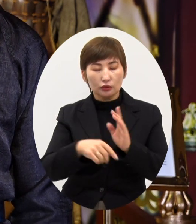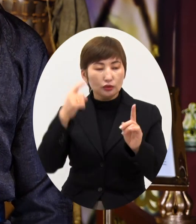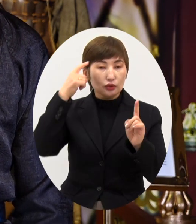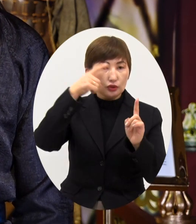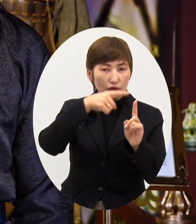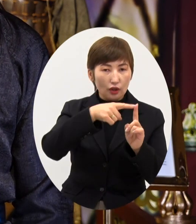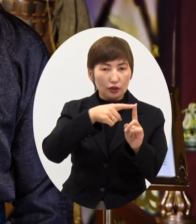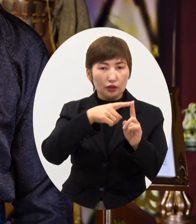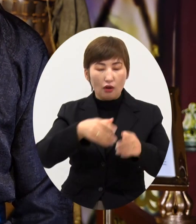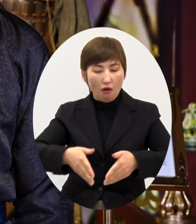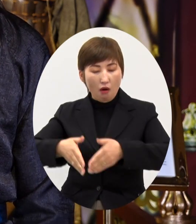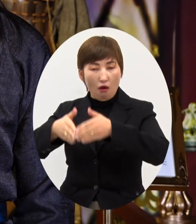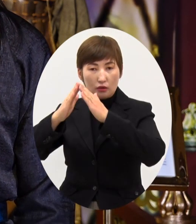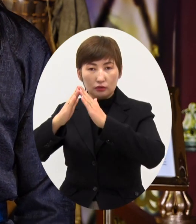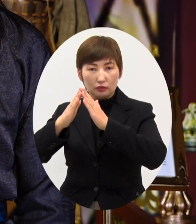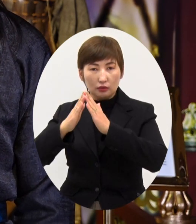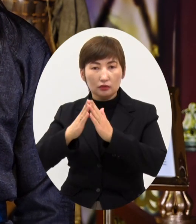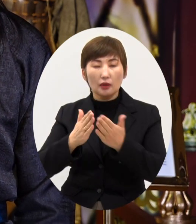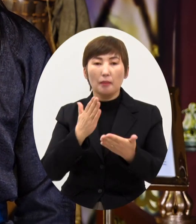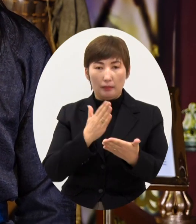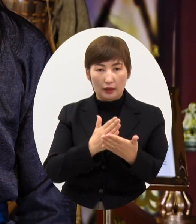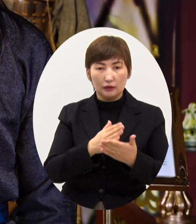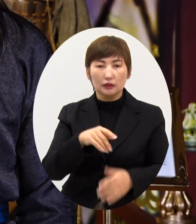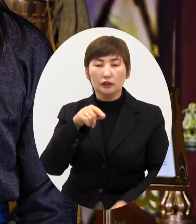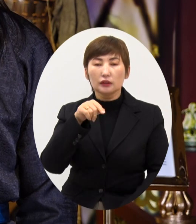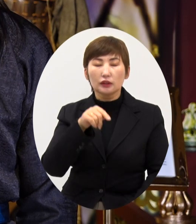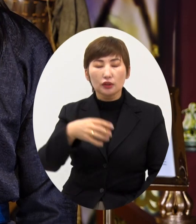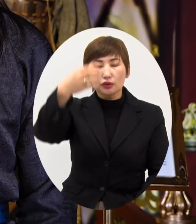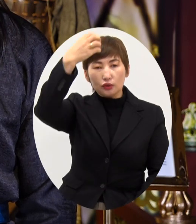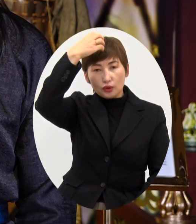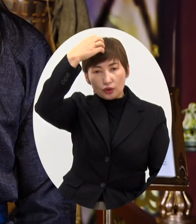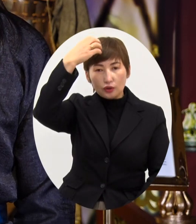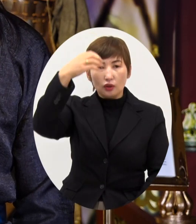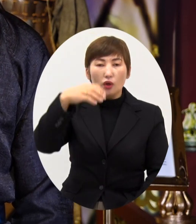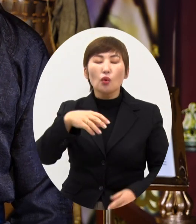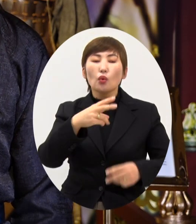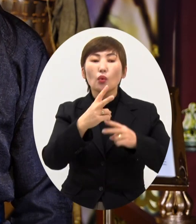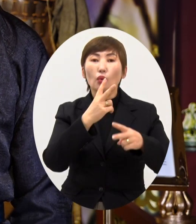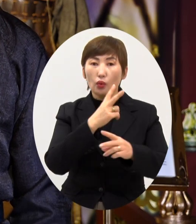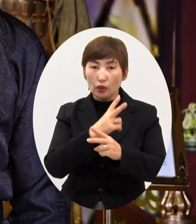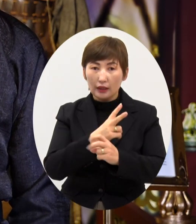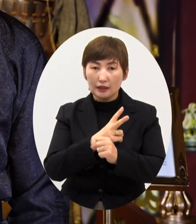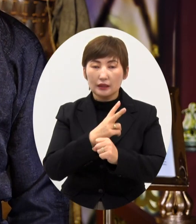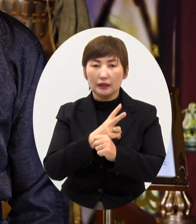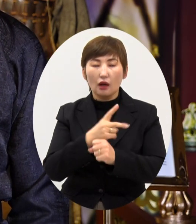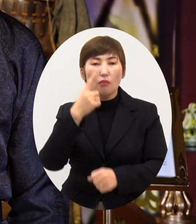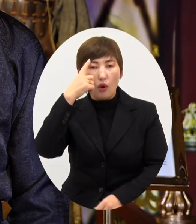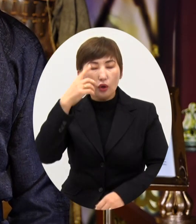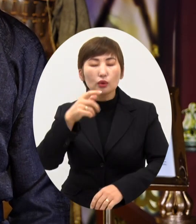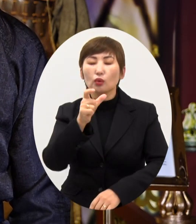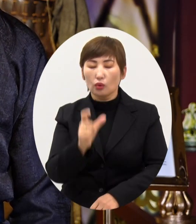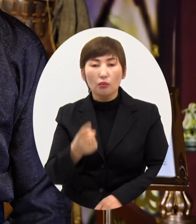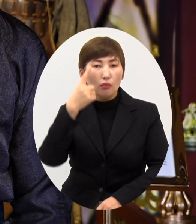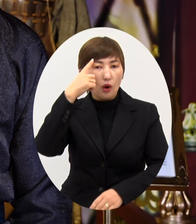нь туурга тусгаар оршин тогтнох явдал юм. За, тиймдээч төр засгийн бодлого, үйл ажиллагаа, Монгол хүн,